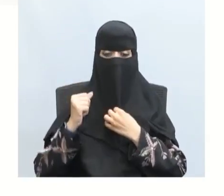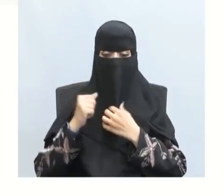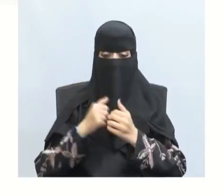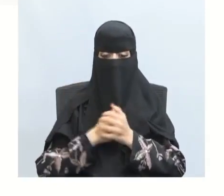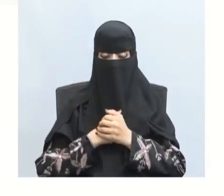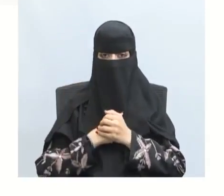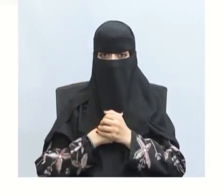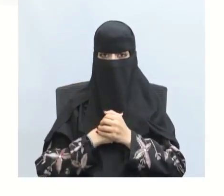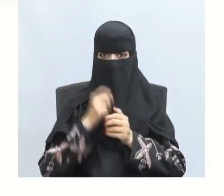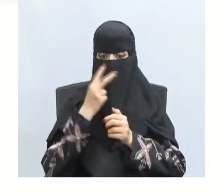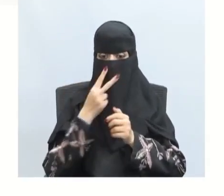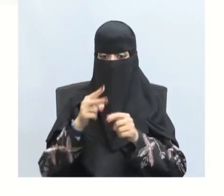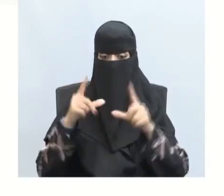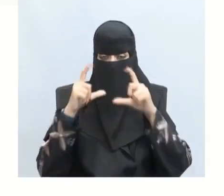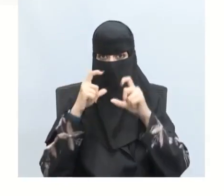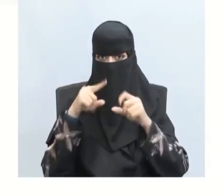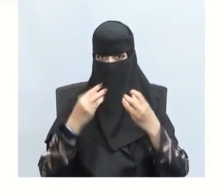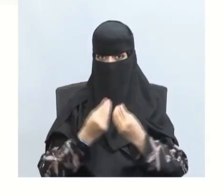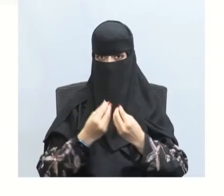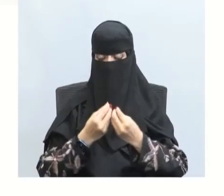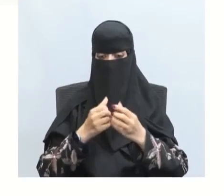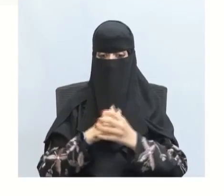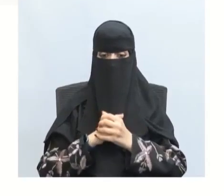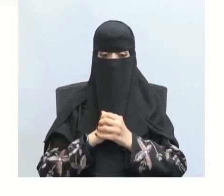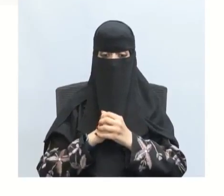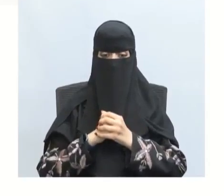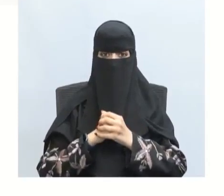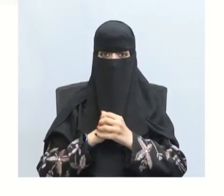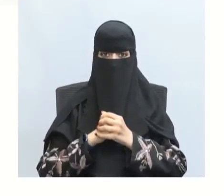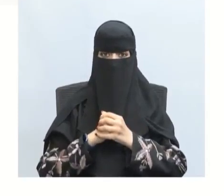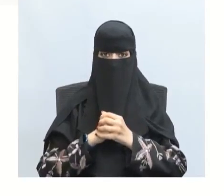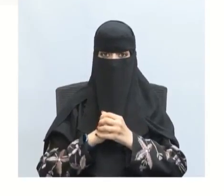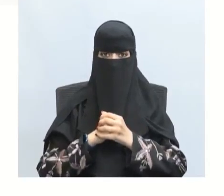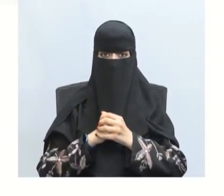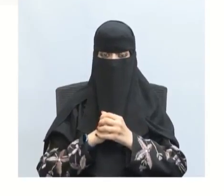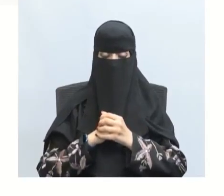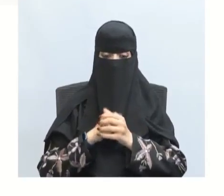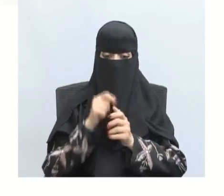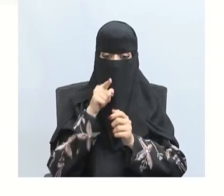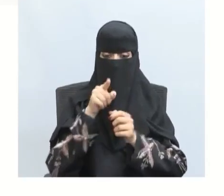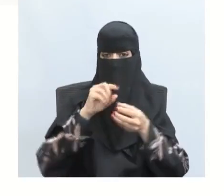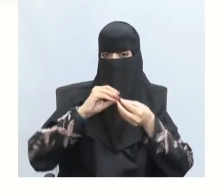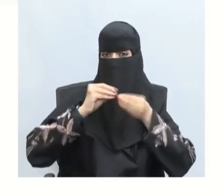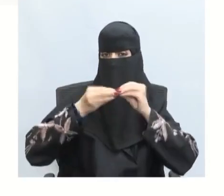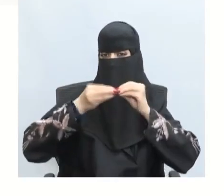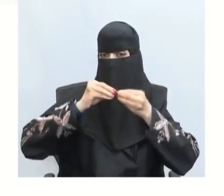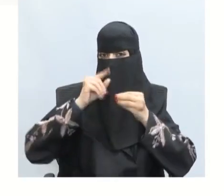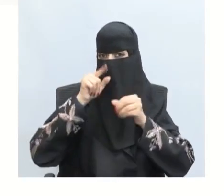واللمعان شاهد معي عزيزي الطالب عزيزتي الطالبه هذه الالوان